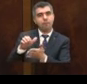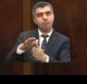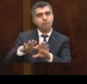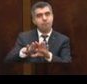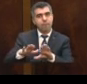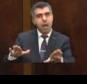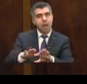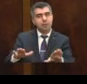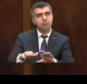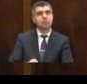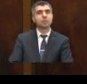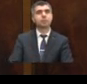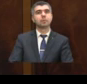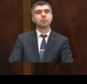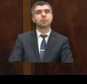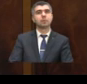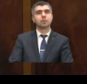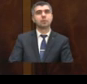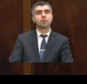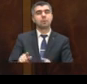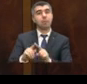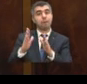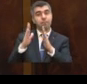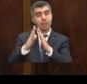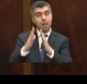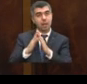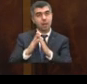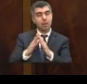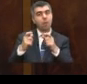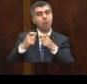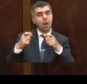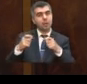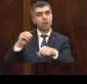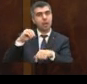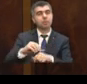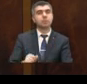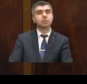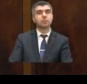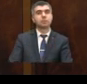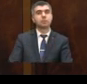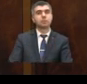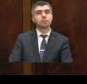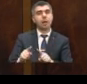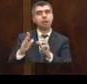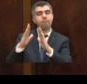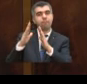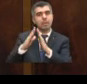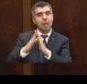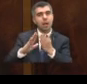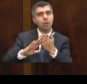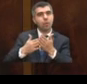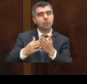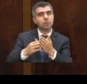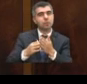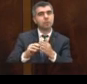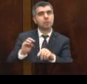في الأول فقط السكن وتم توسيعها أيضا إلى العقارات المعدل